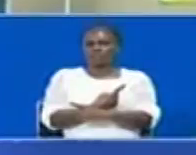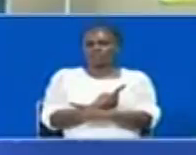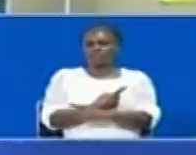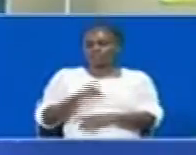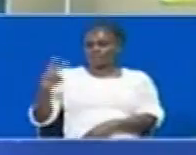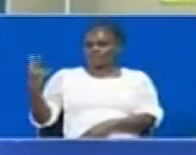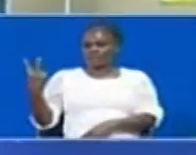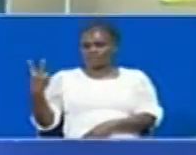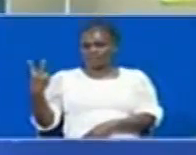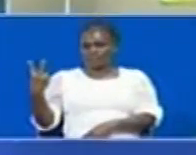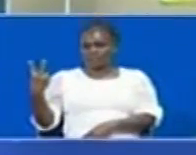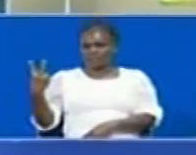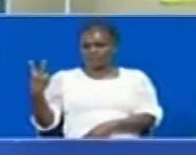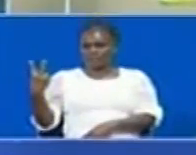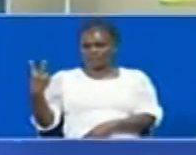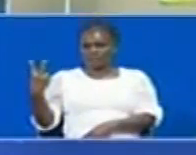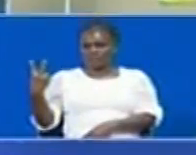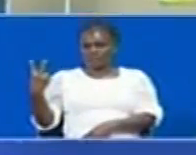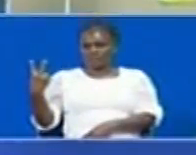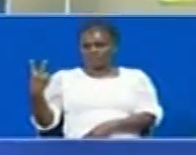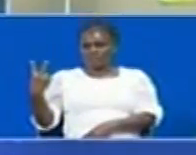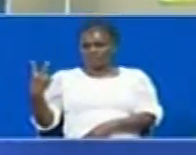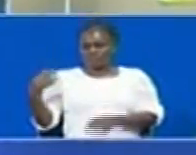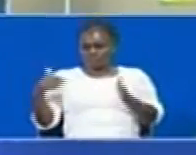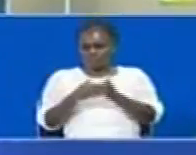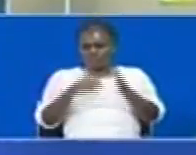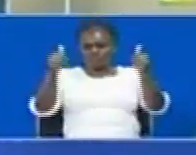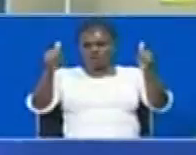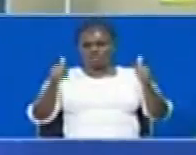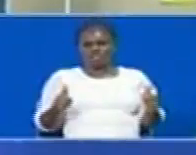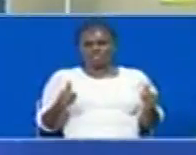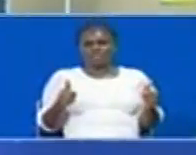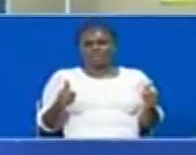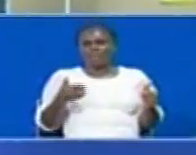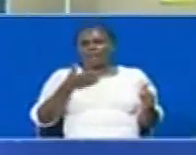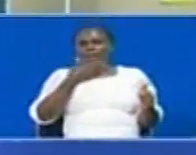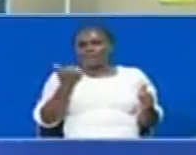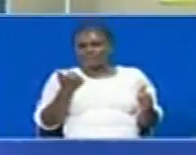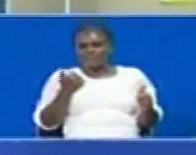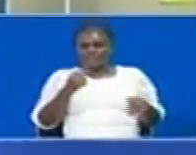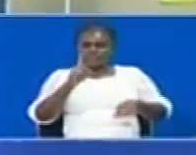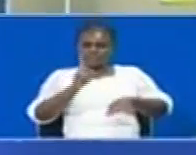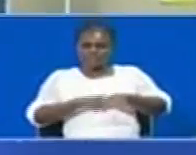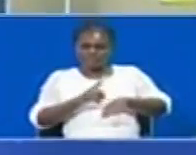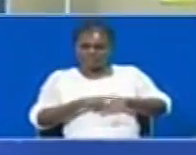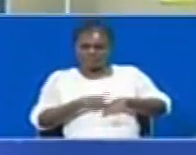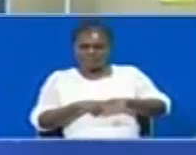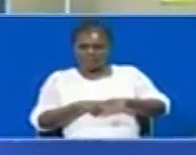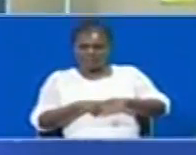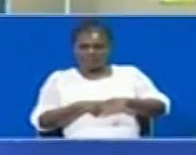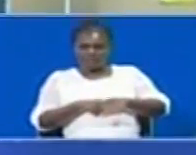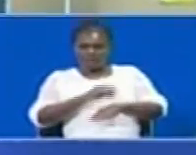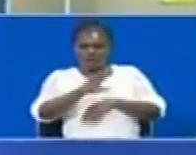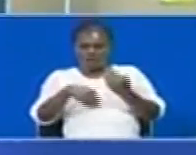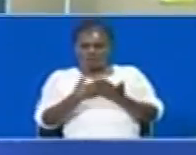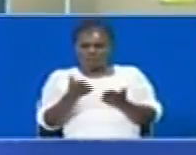na usiku. Pili, notisi ilikuwa inasema kwamba tusitishe notisi ya mgomo. ni vizuri kuelewa kwamba kwa wakati ambapo hayo maagizo